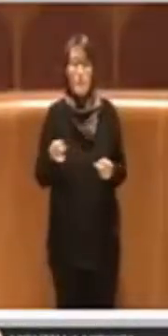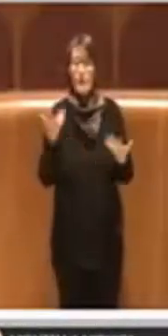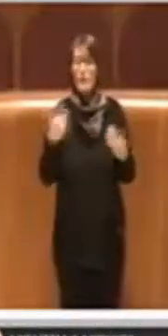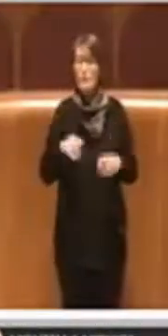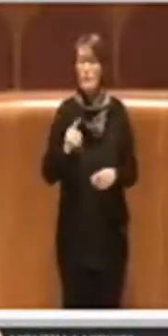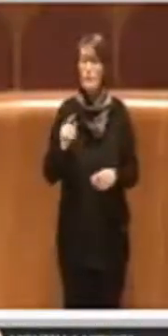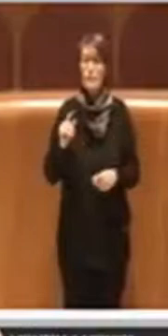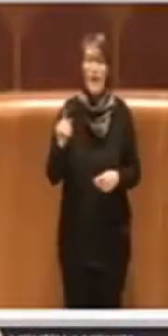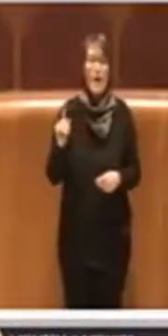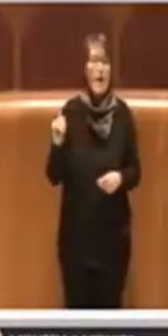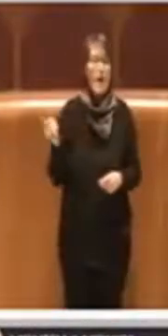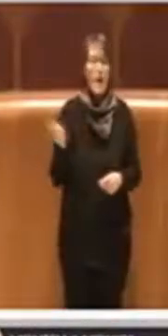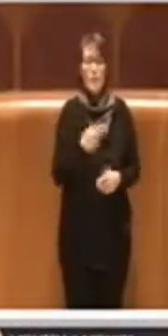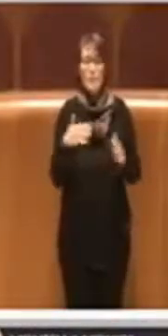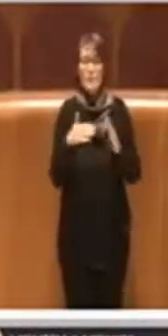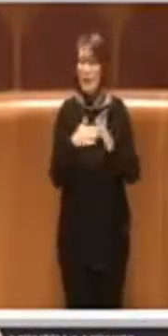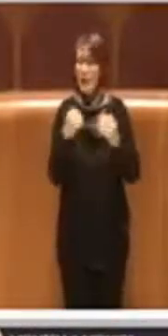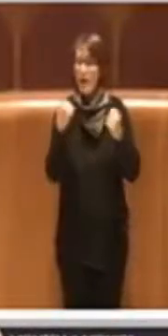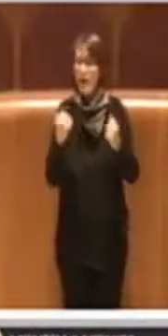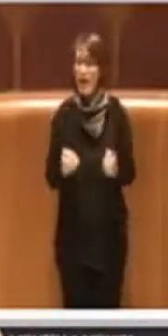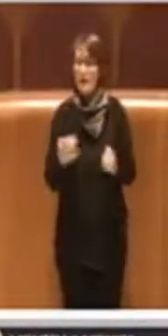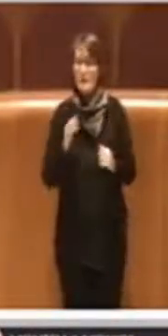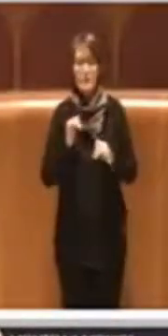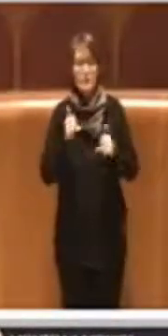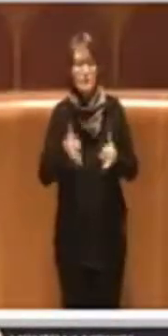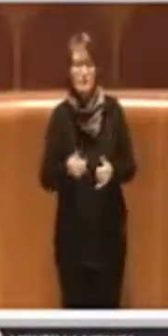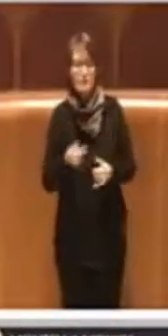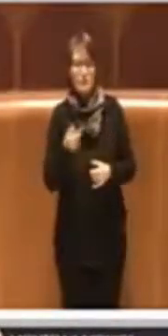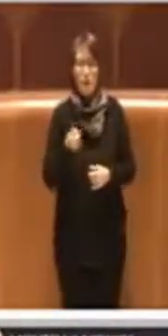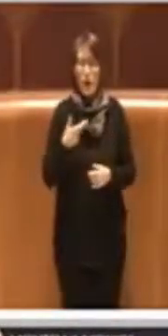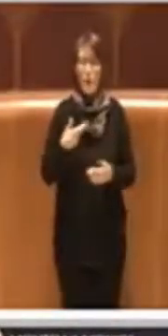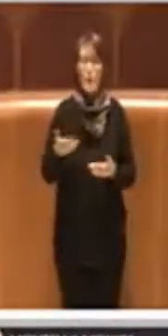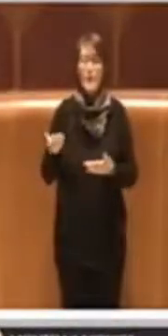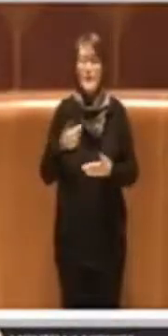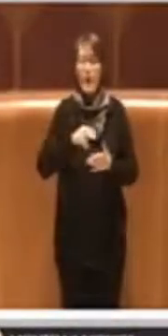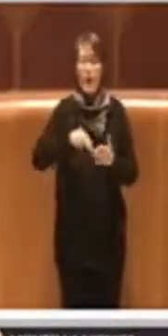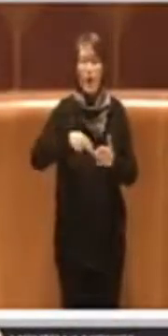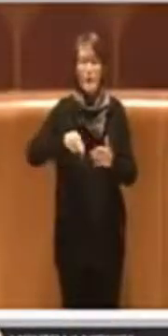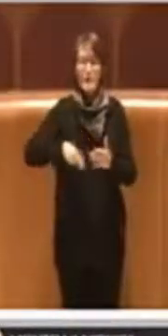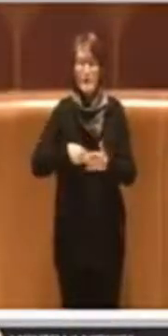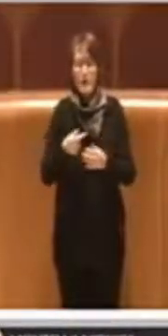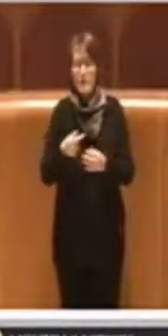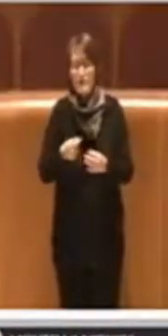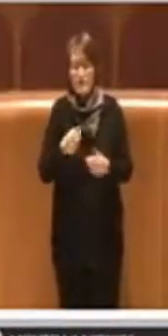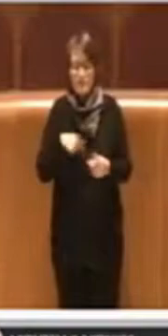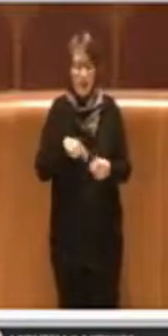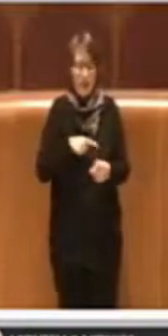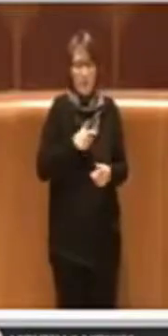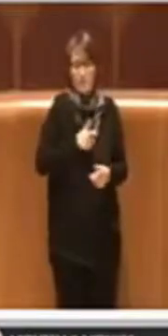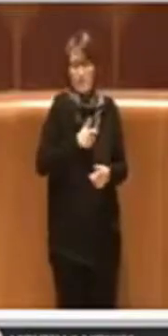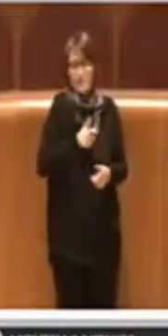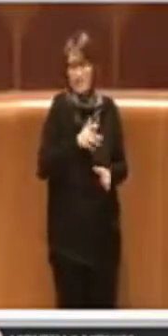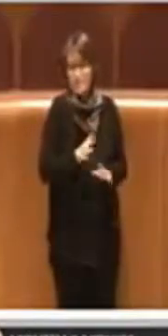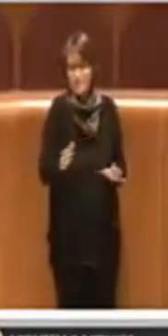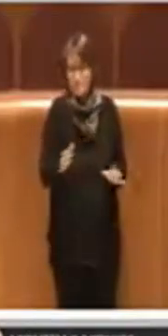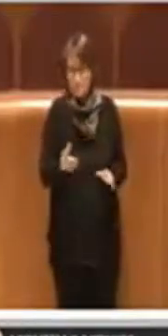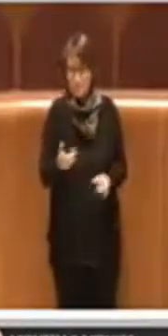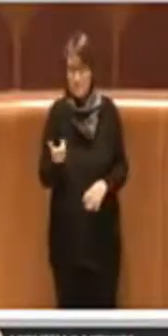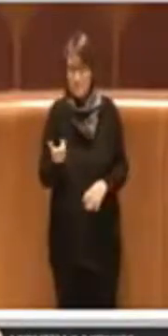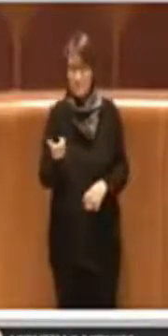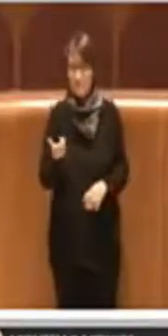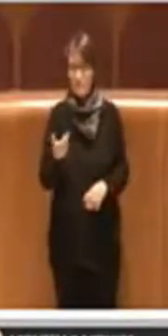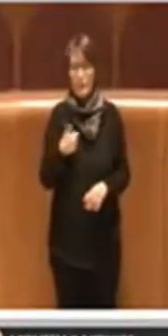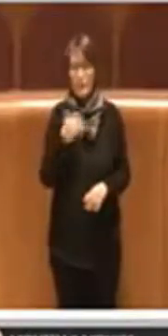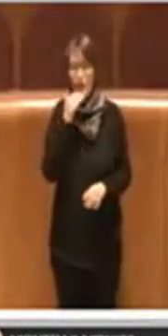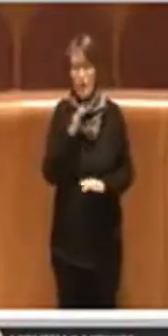casa, usciamo molto poco, quindi la raccolta delle firme l'abbiamo fatta noi fra noi, quindi assolutamente